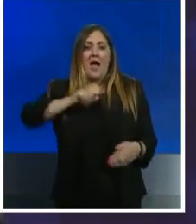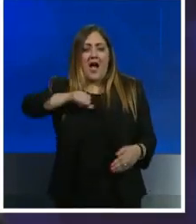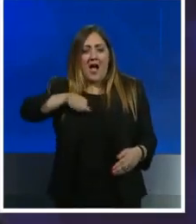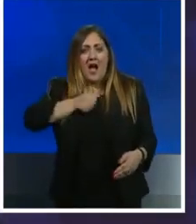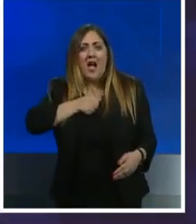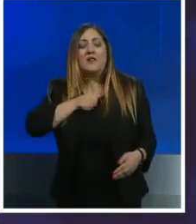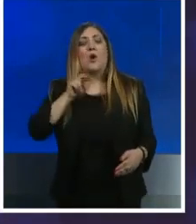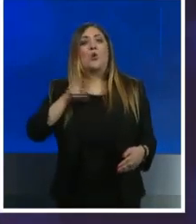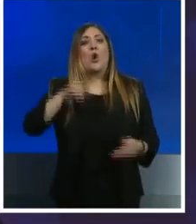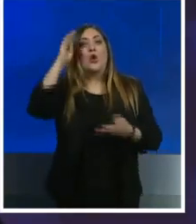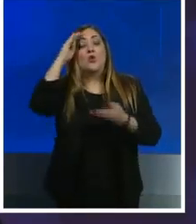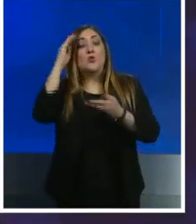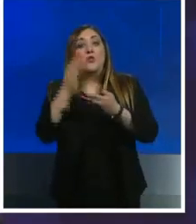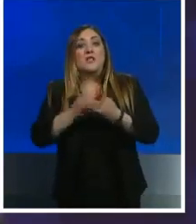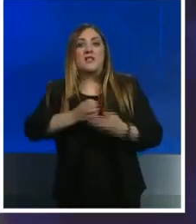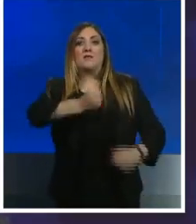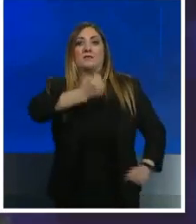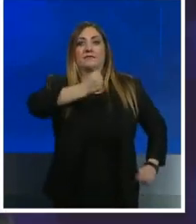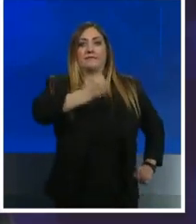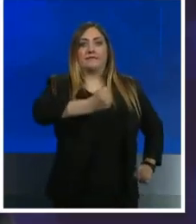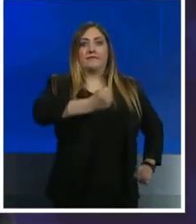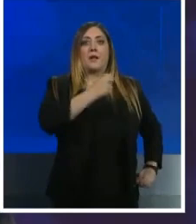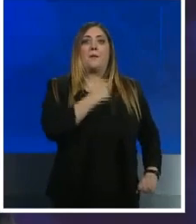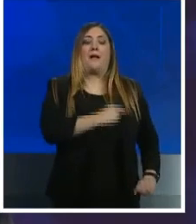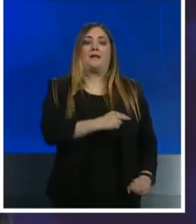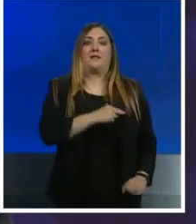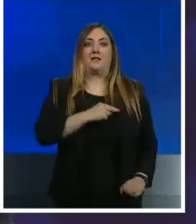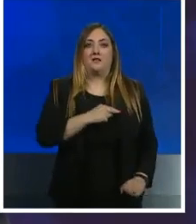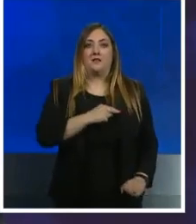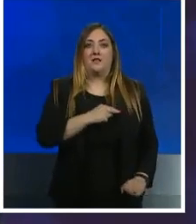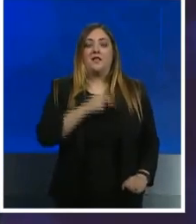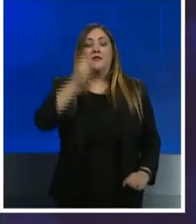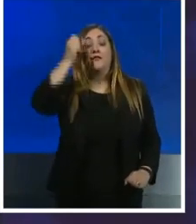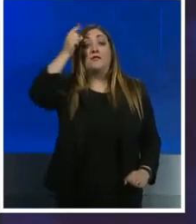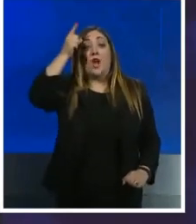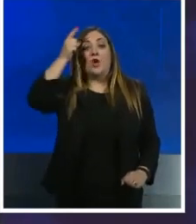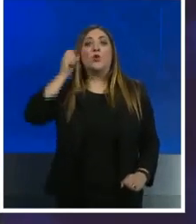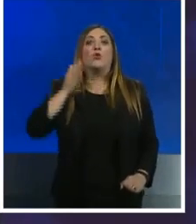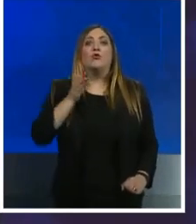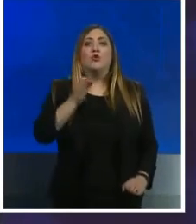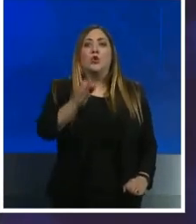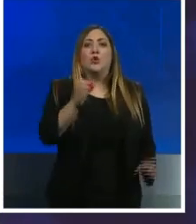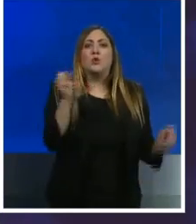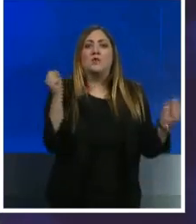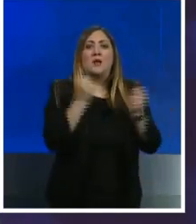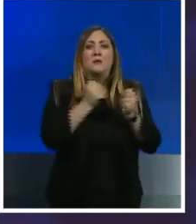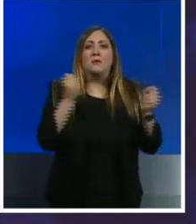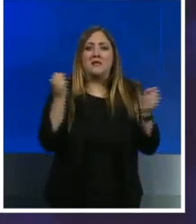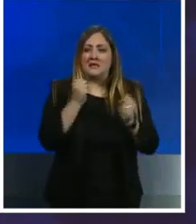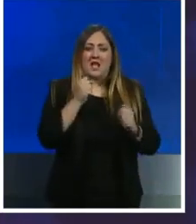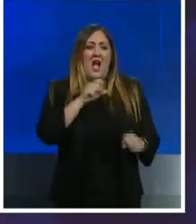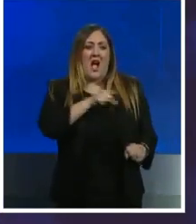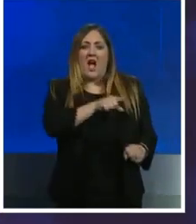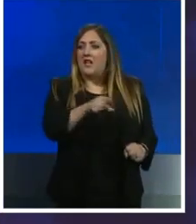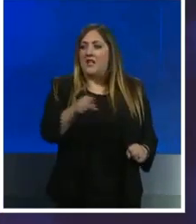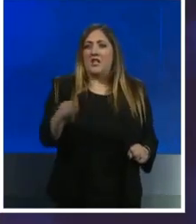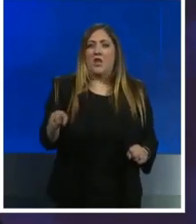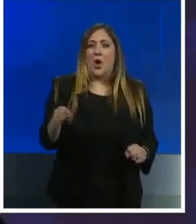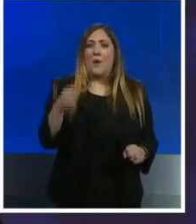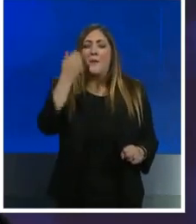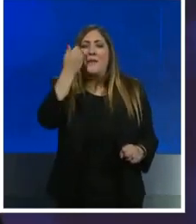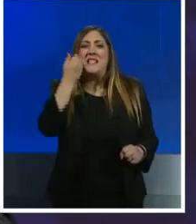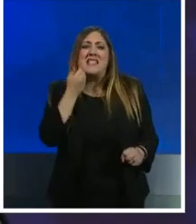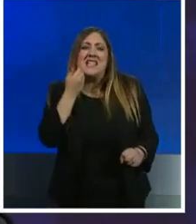li niddefendu lil-ġensna. Ftakru x'futur tal-waħx ġej għalihom